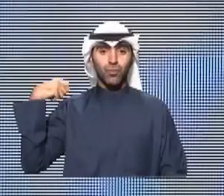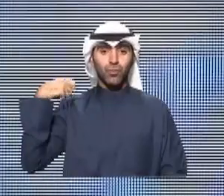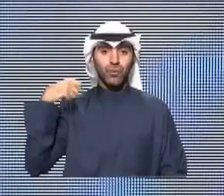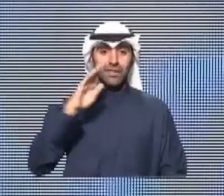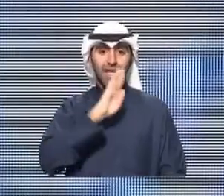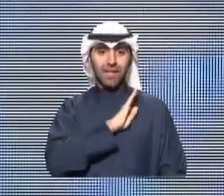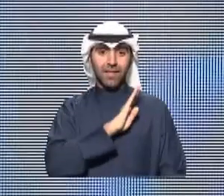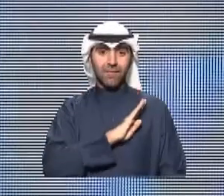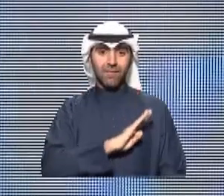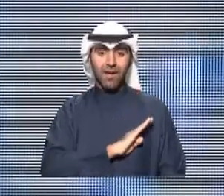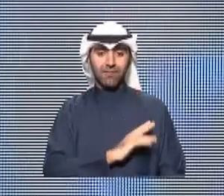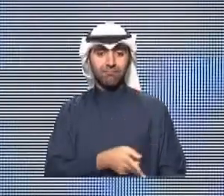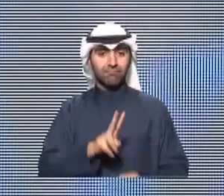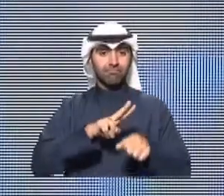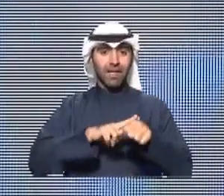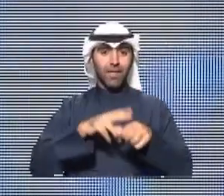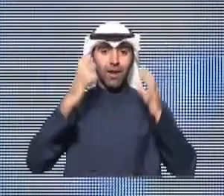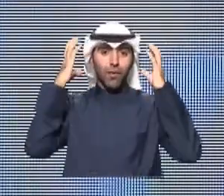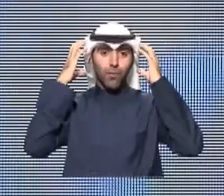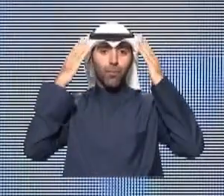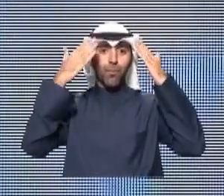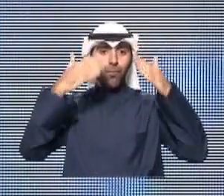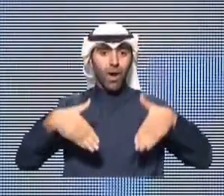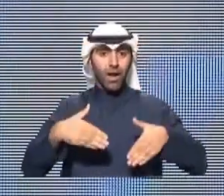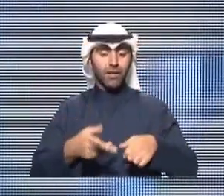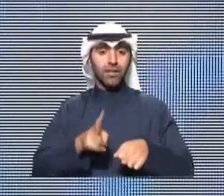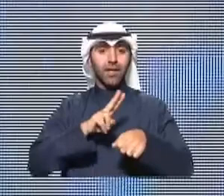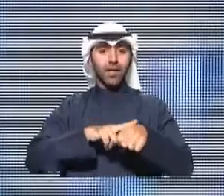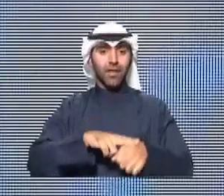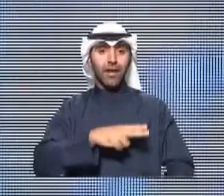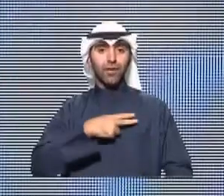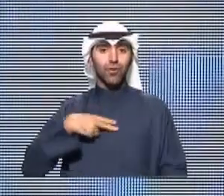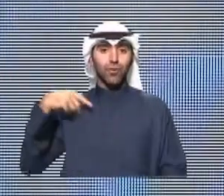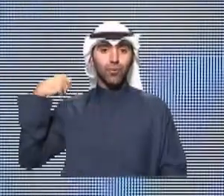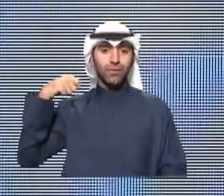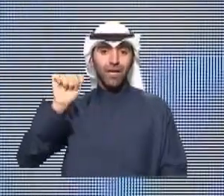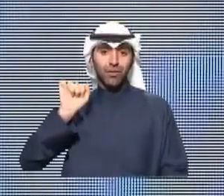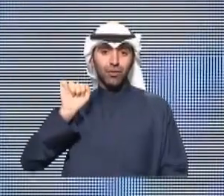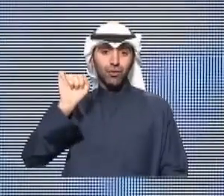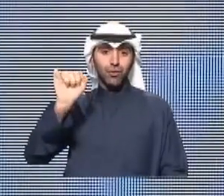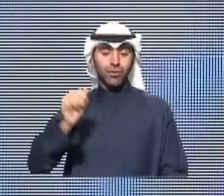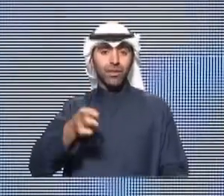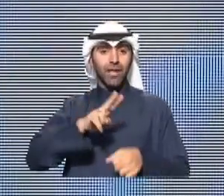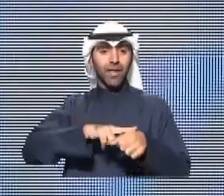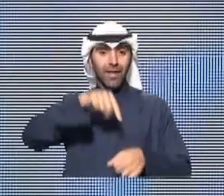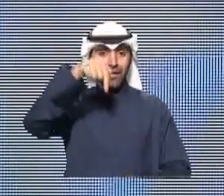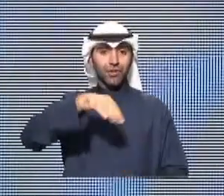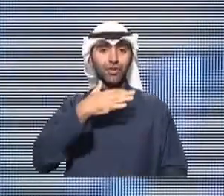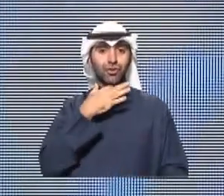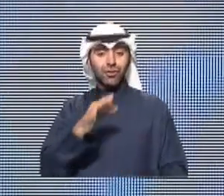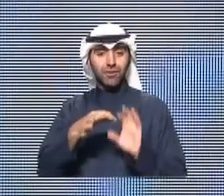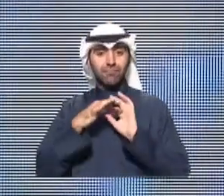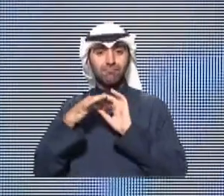العامة لرعاية شؤون ذوي الإعاقة وكذلك وزارة الشؤون، هذا بالإضافة إلى القطاع النفطي